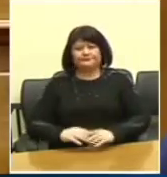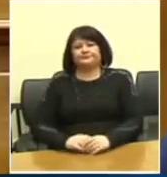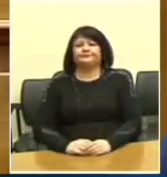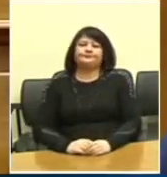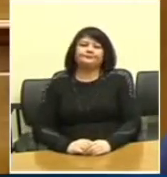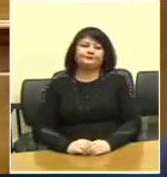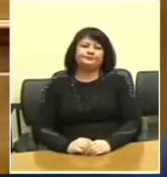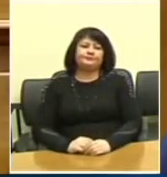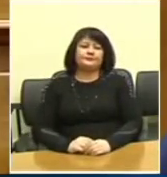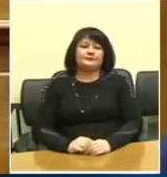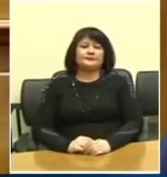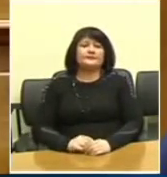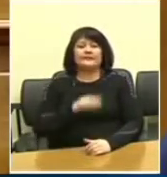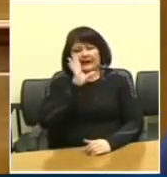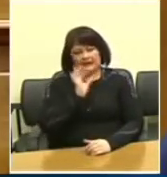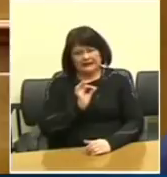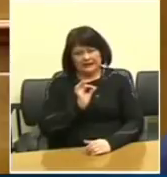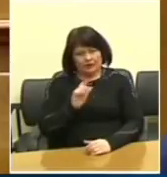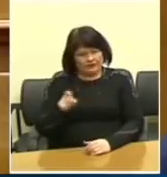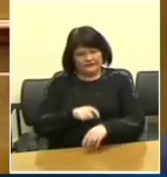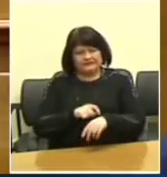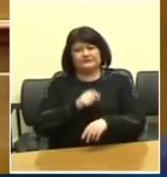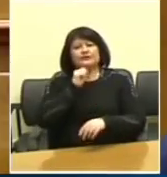Η αλήθεια είναι ότι το σημερινό Σύνταγμα